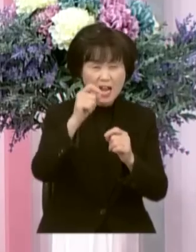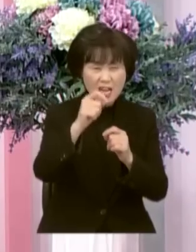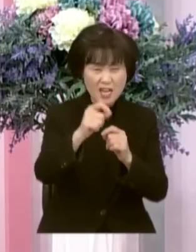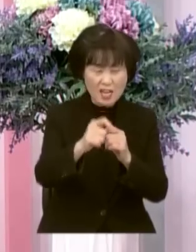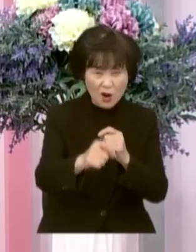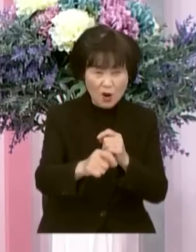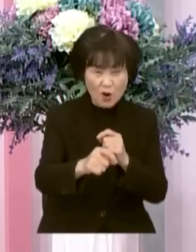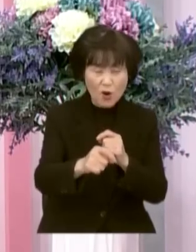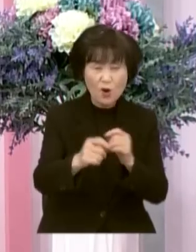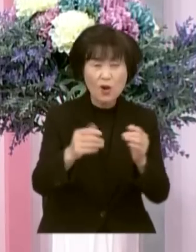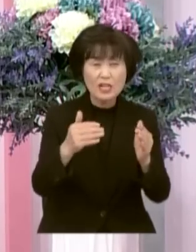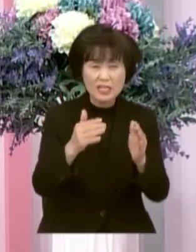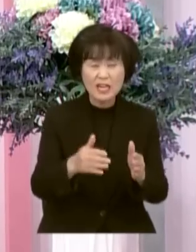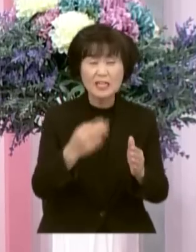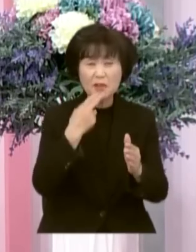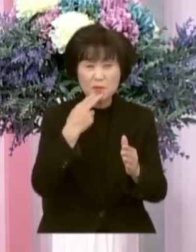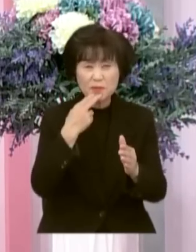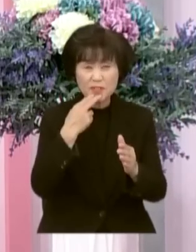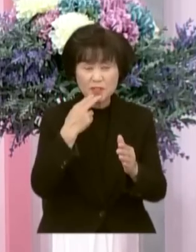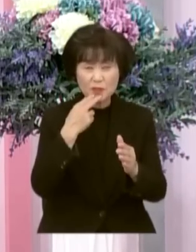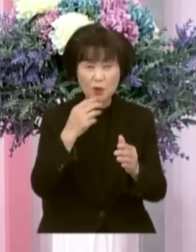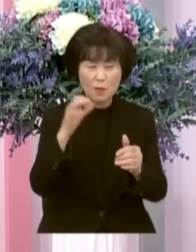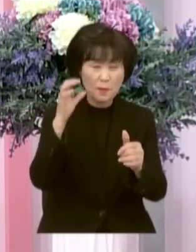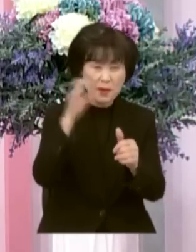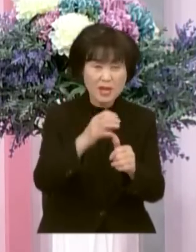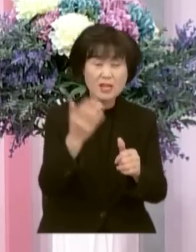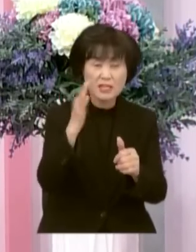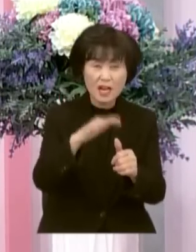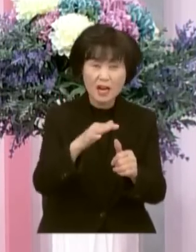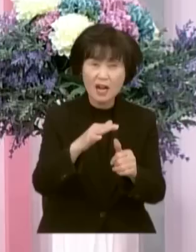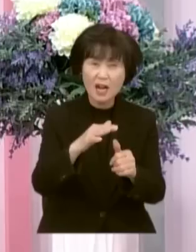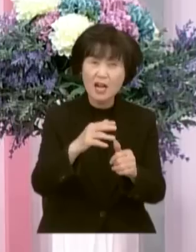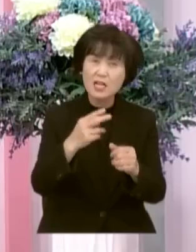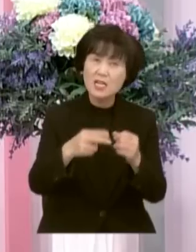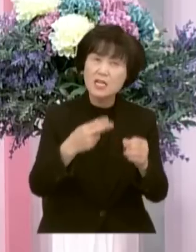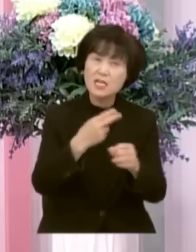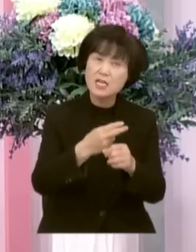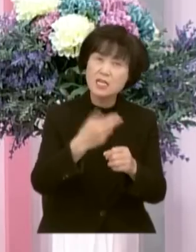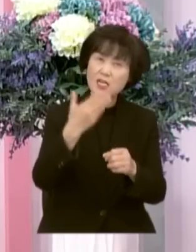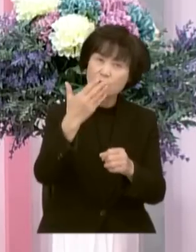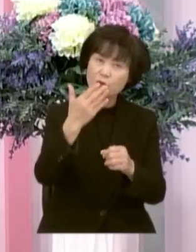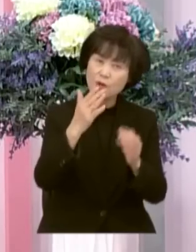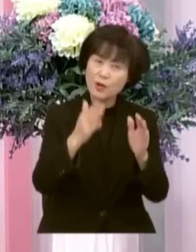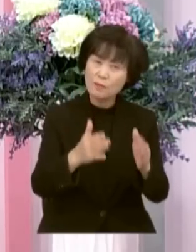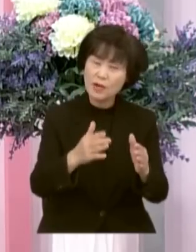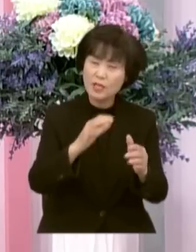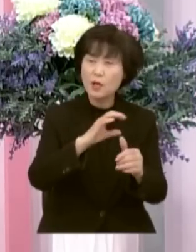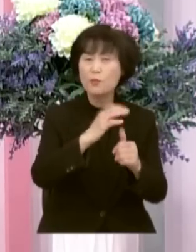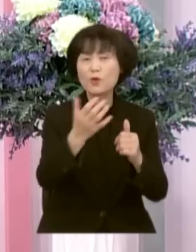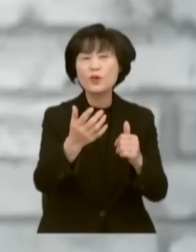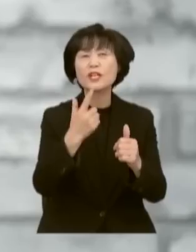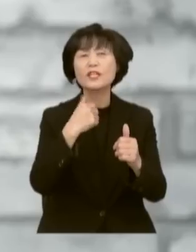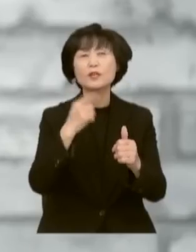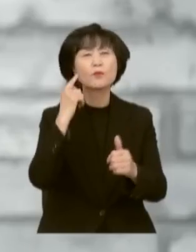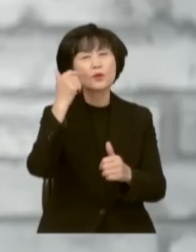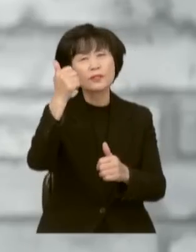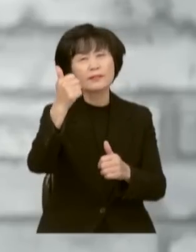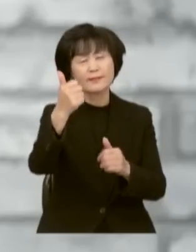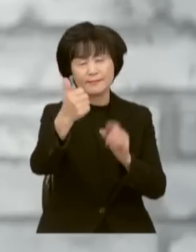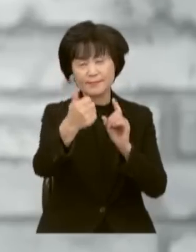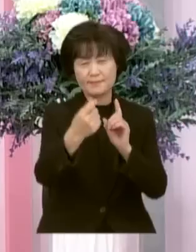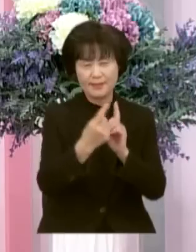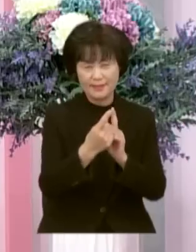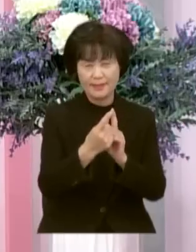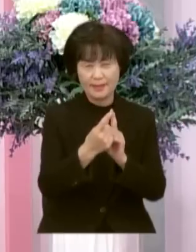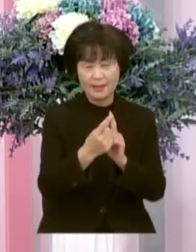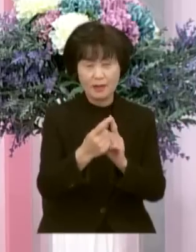기적적으로 2년 7개월 9일 만에 이렇게 풀려나신 그 목사님을 만나게 하신 거예요.